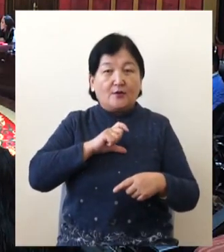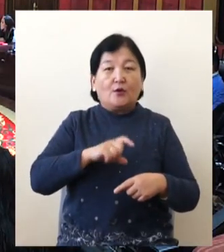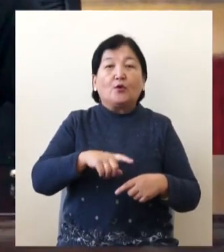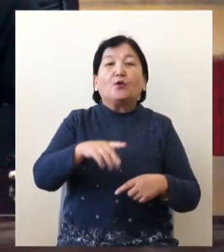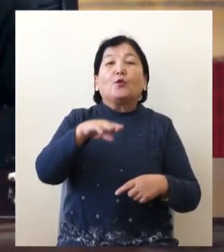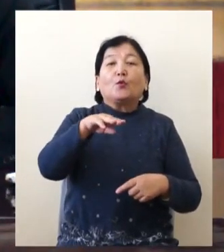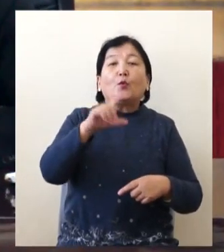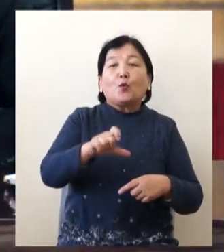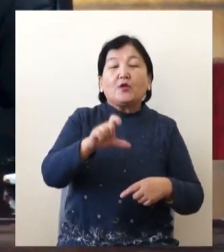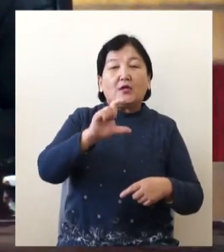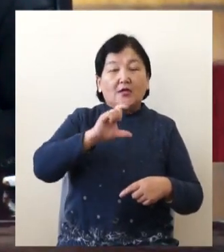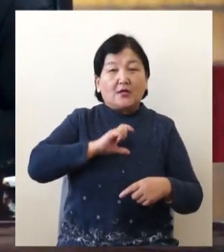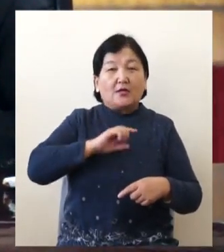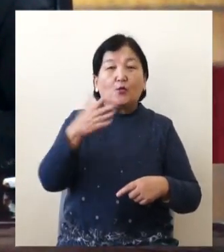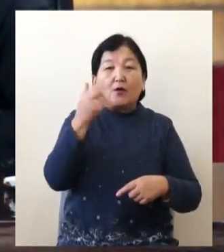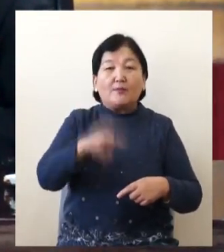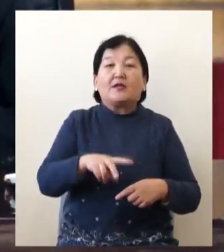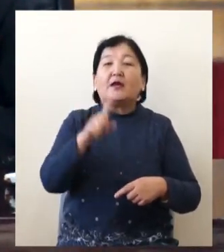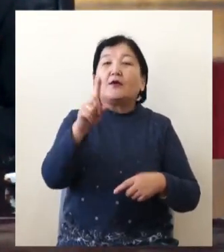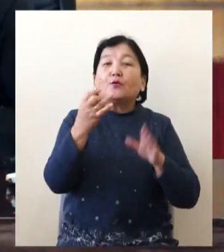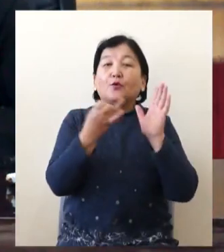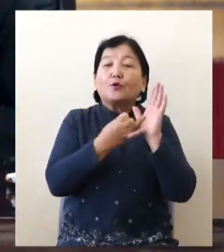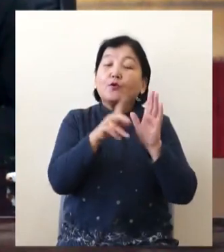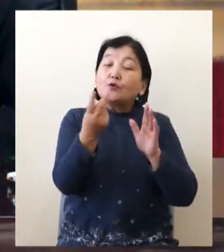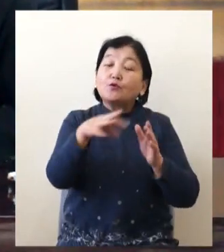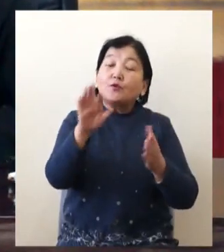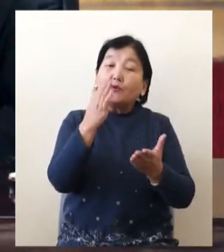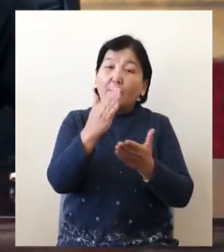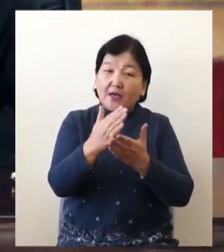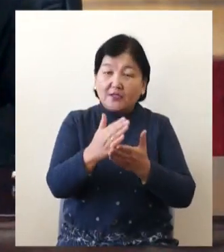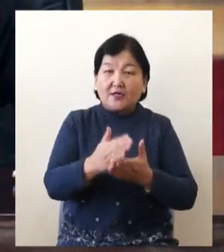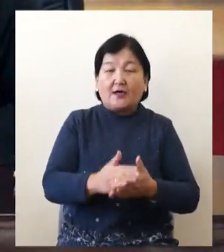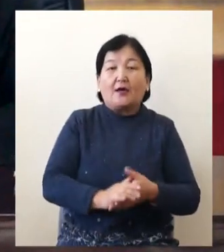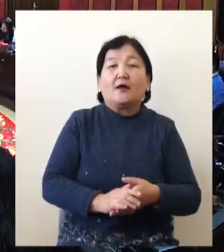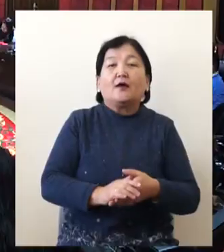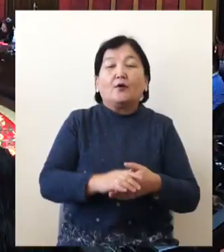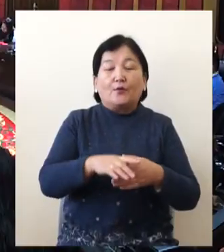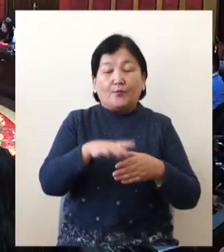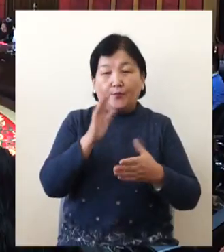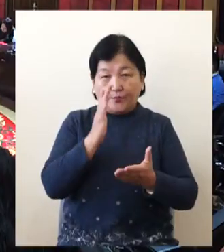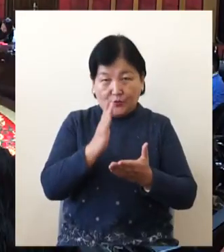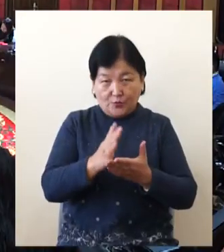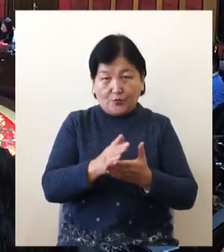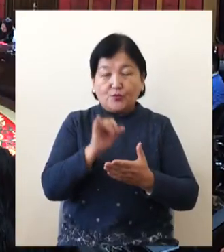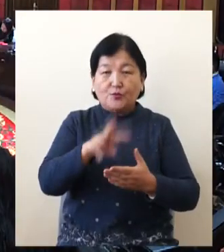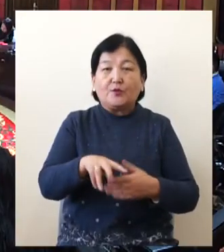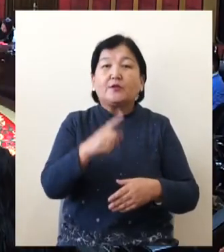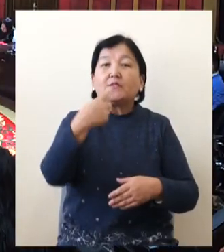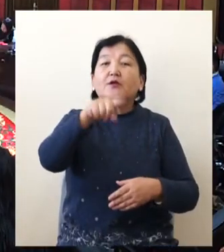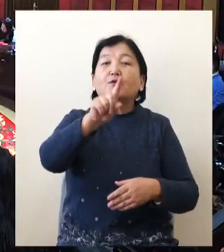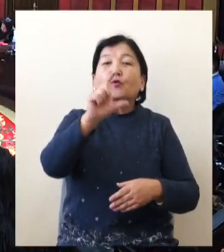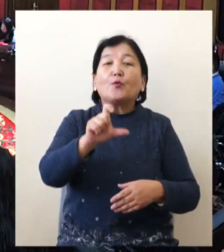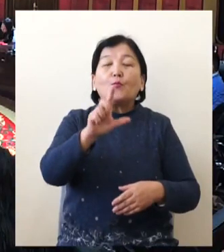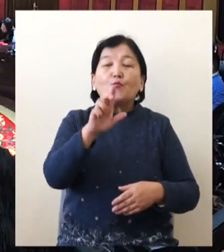хүний эрхийн түгээмэл тунхаглалын 17 дугаар зүйлд ийм өгүүлбэр байгаа юм. Өмчлөх хэрэг хоёр хөвгүүлбэр байгаа. Нэгдүгээр хүн бүр